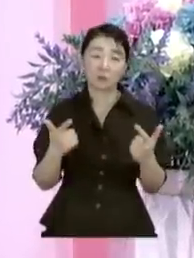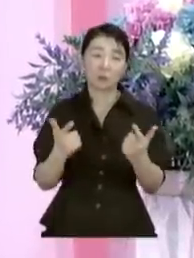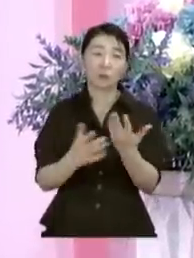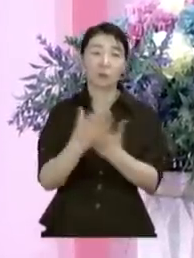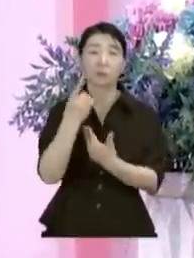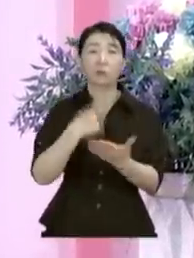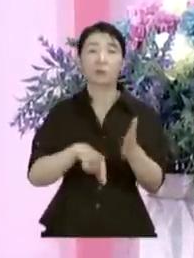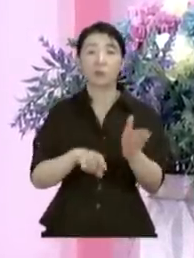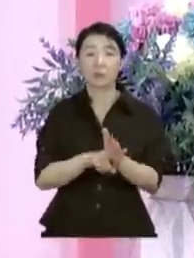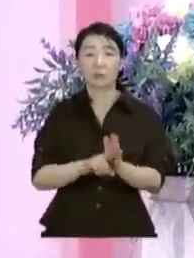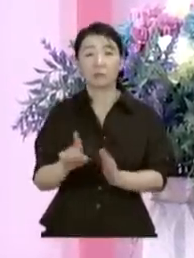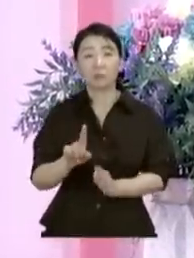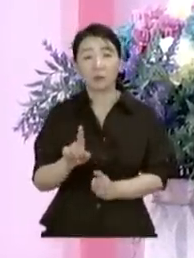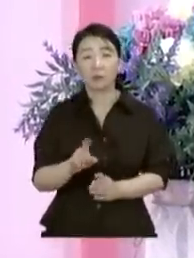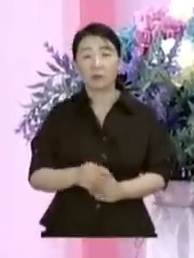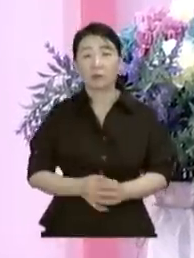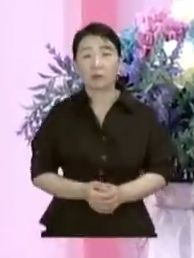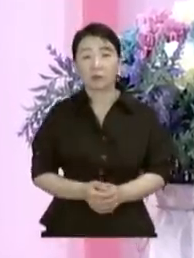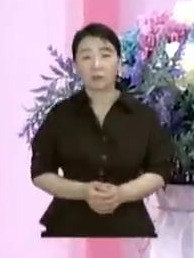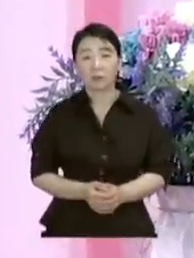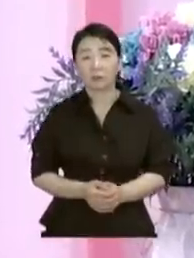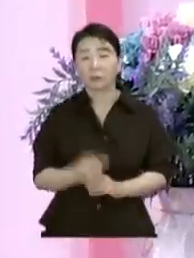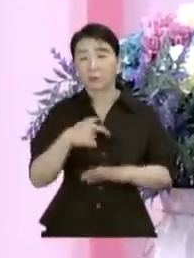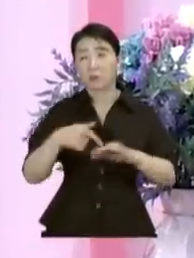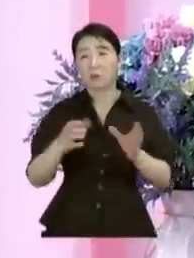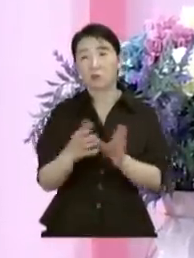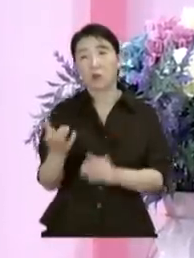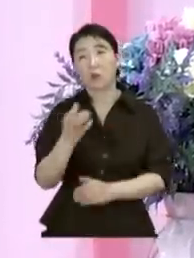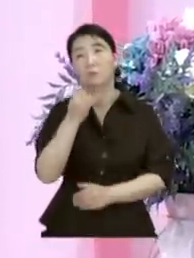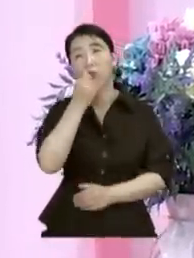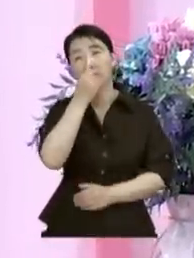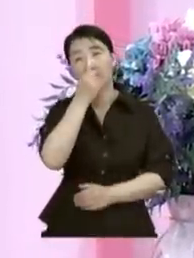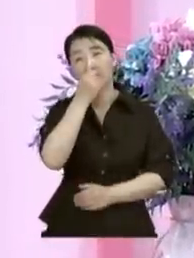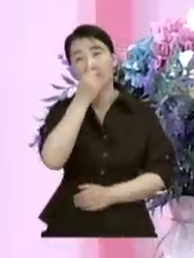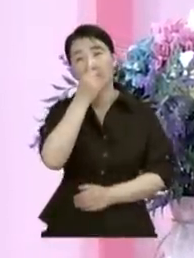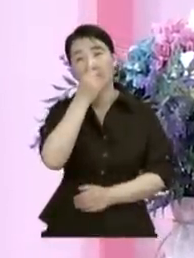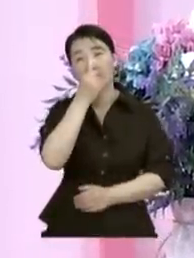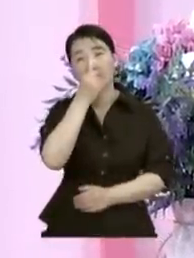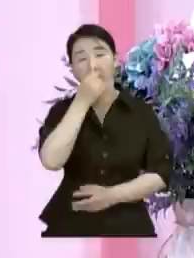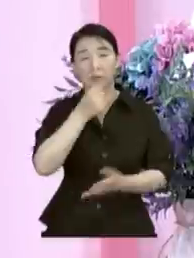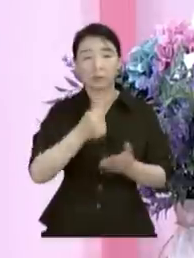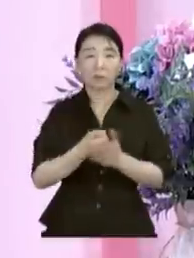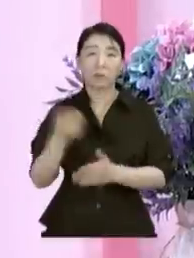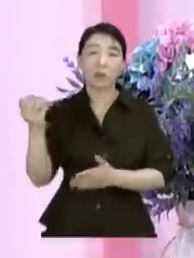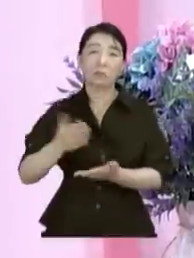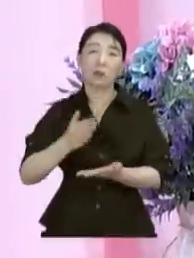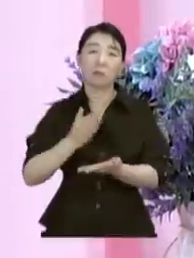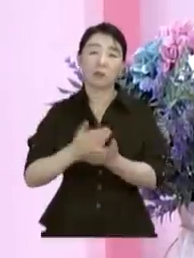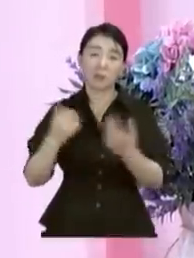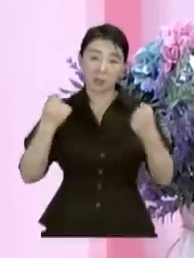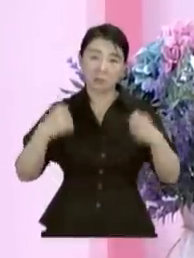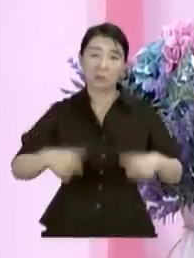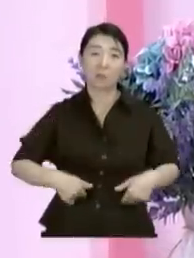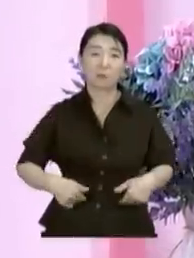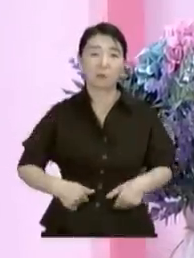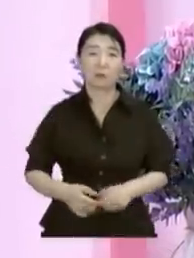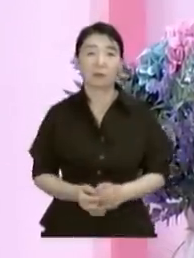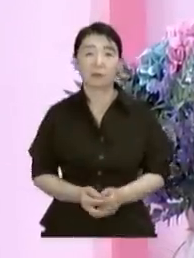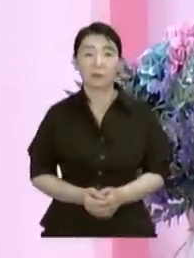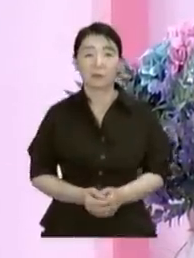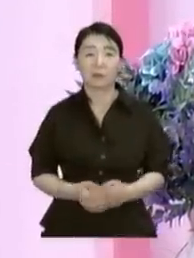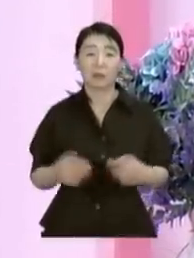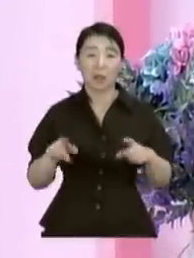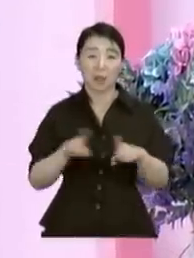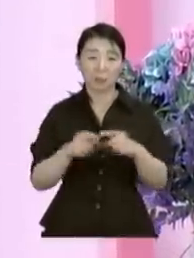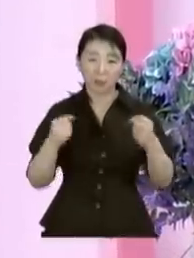통일을 위해서 이렇게 온 거고 우리 민족의 아픔의 흔적이니까 너무 아파하지 말고 힘을 내자. 아~